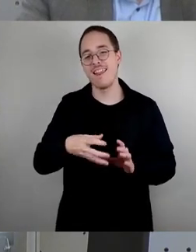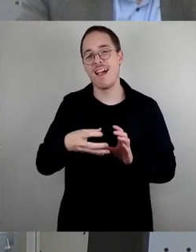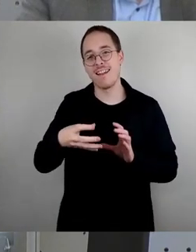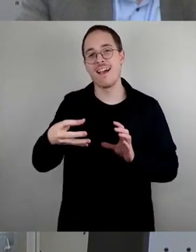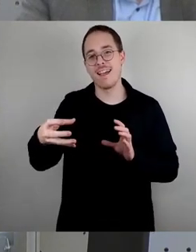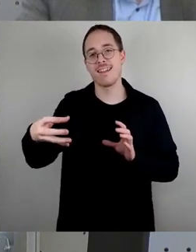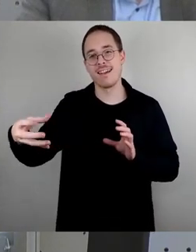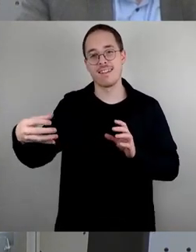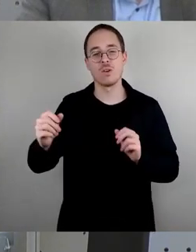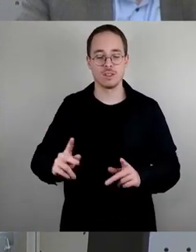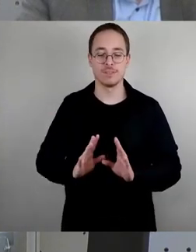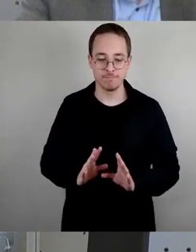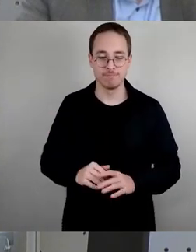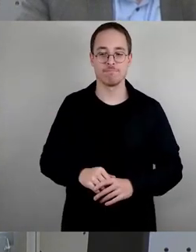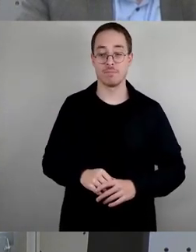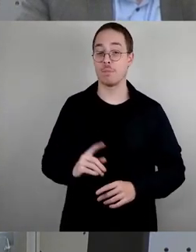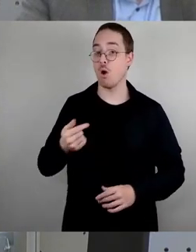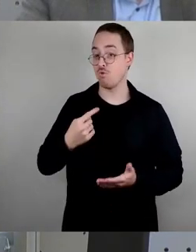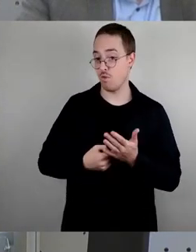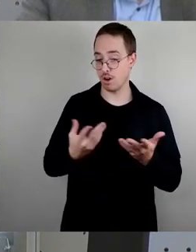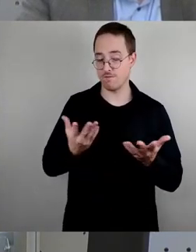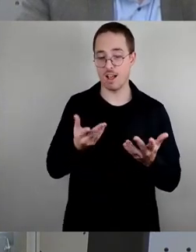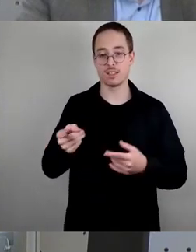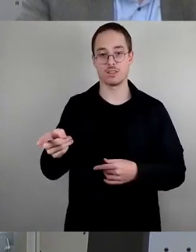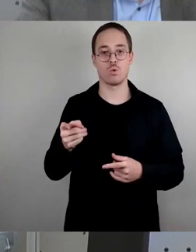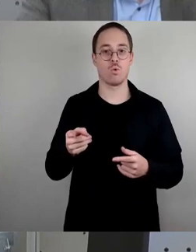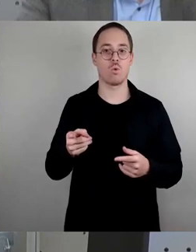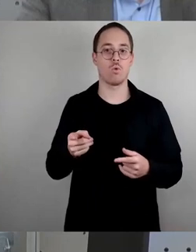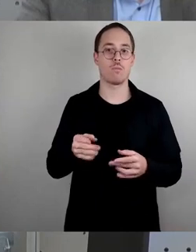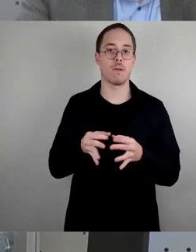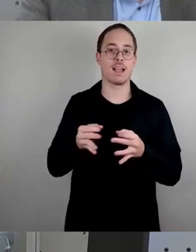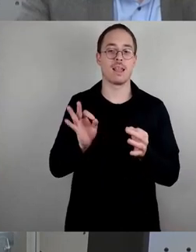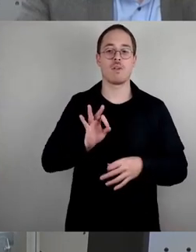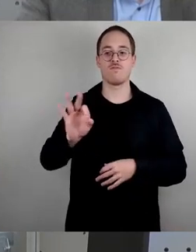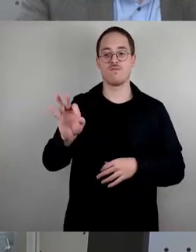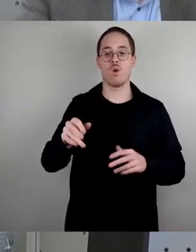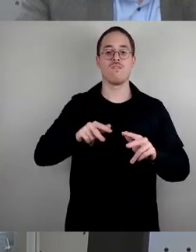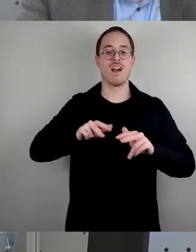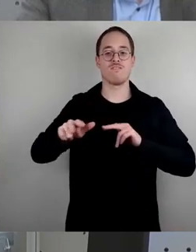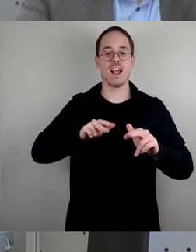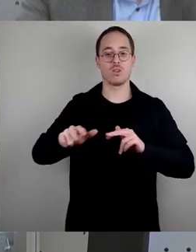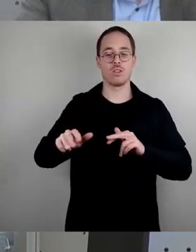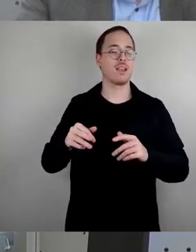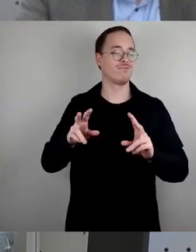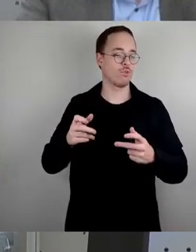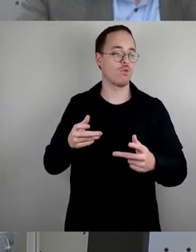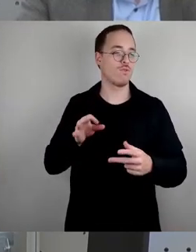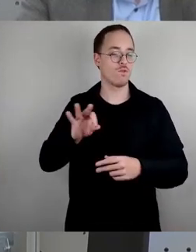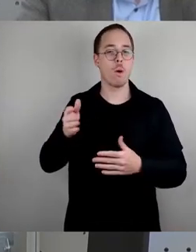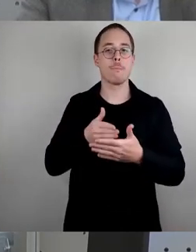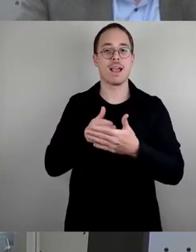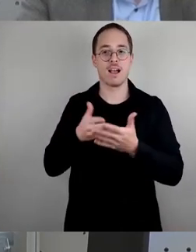gefordert Maßnahmen für Barrierefreiheit. Die Verwaltung hat das dann schön alles weggeprüft, wie es sich gehört. Und wir wissen allesamt,